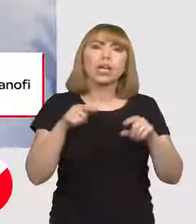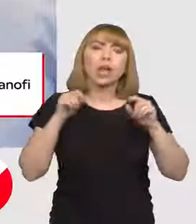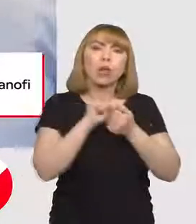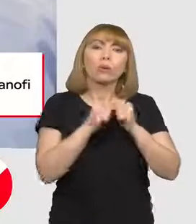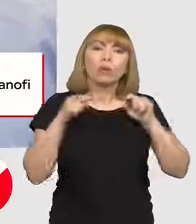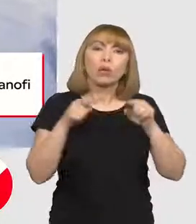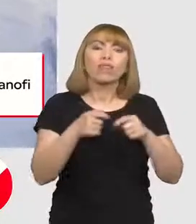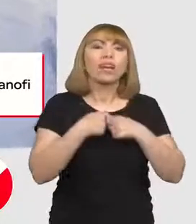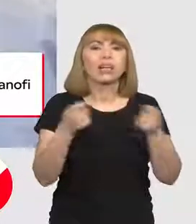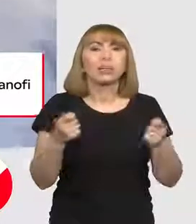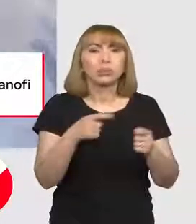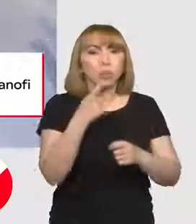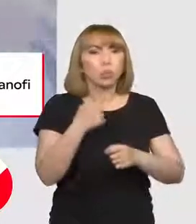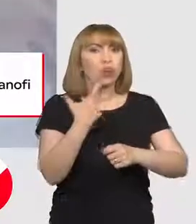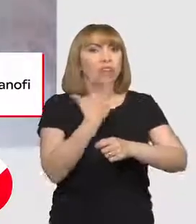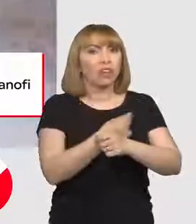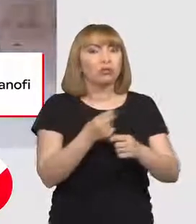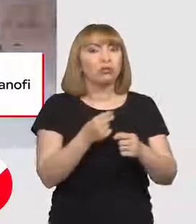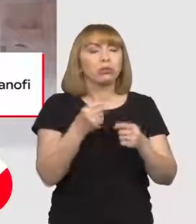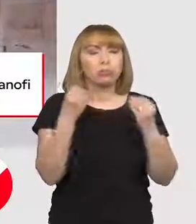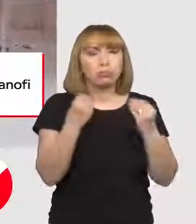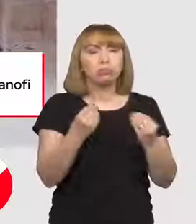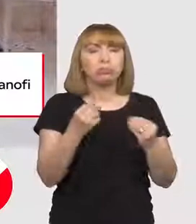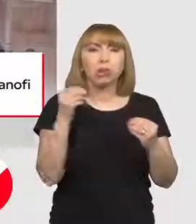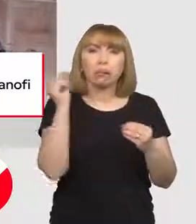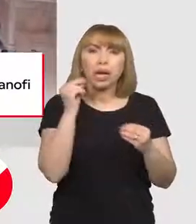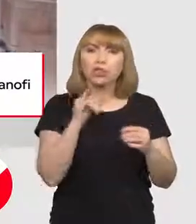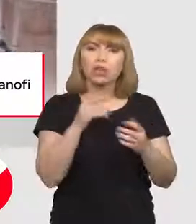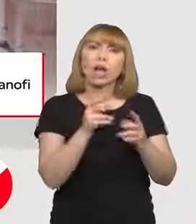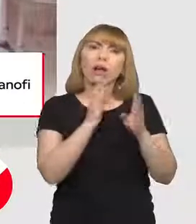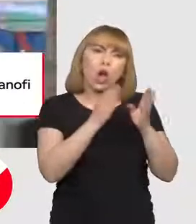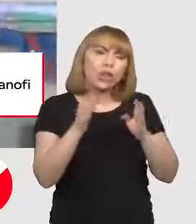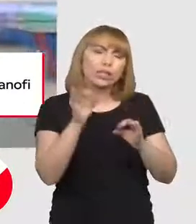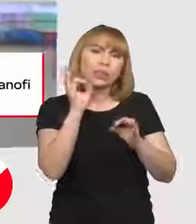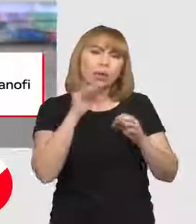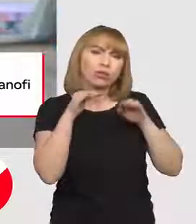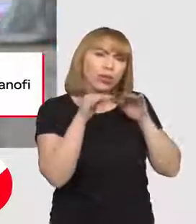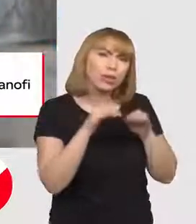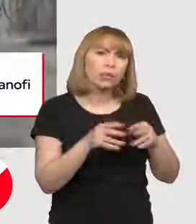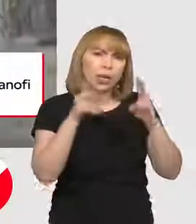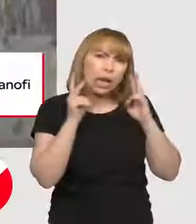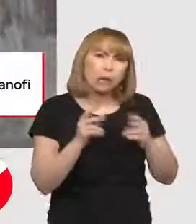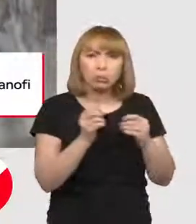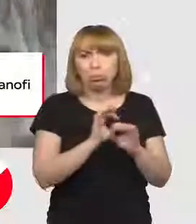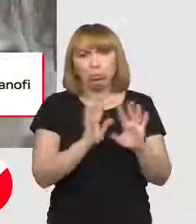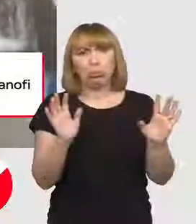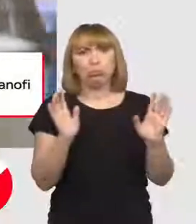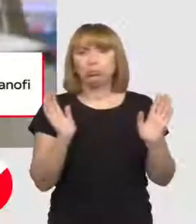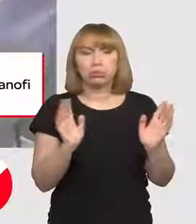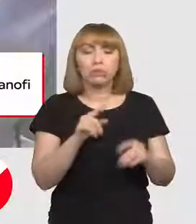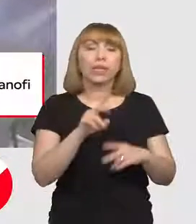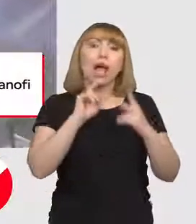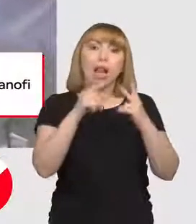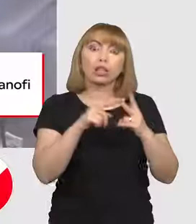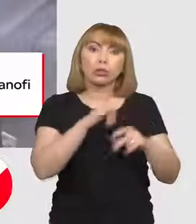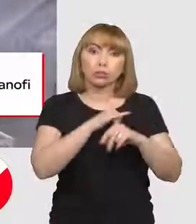termostabil adică un vaccin mai practic și nu este nevoie de condiții speciale de depozitare sau vei dezvolta de asemenea un al